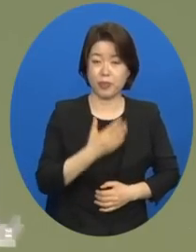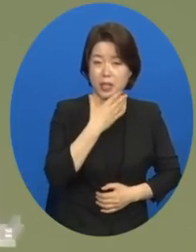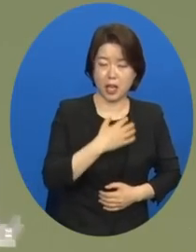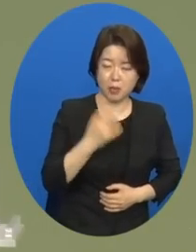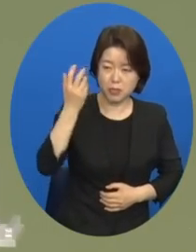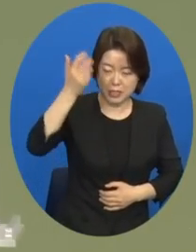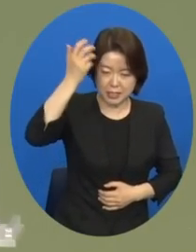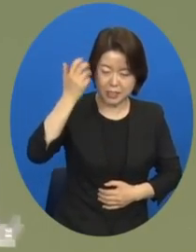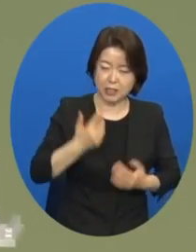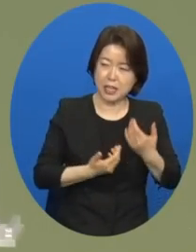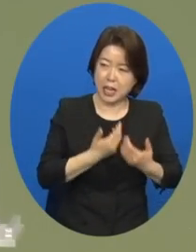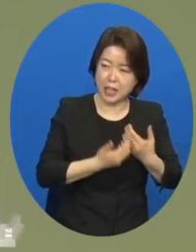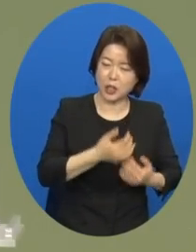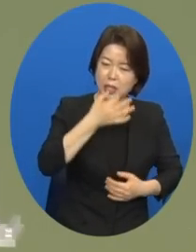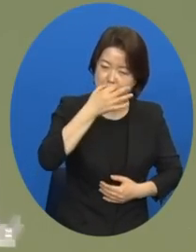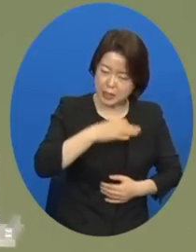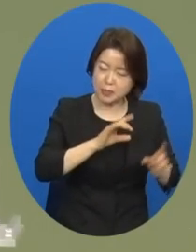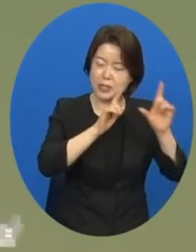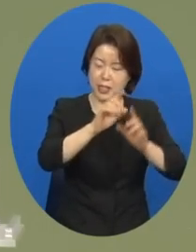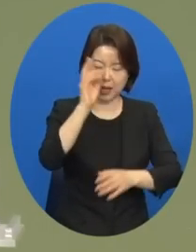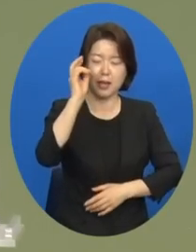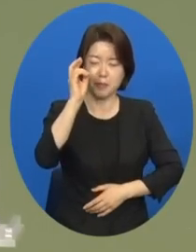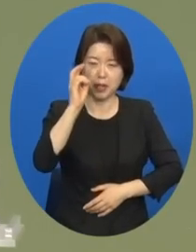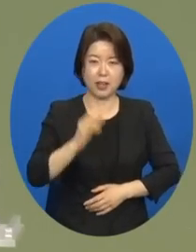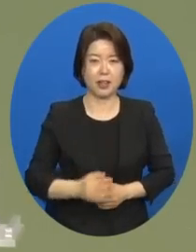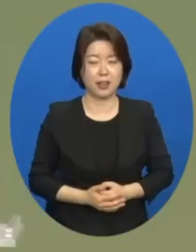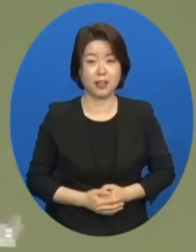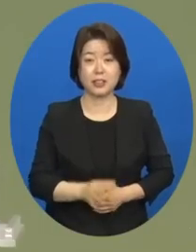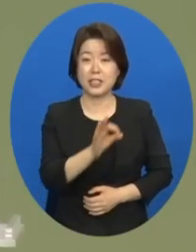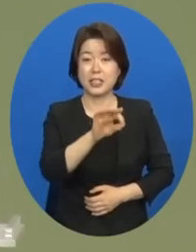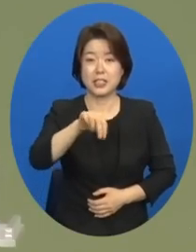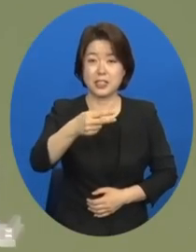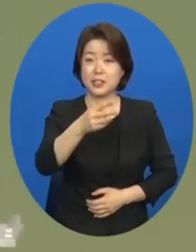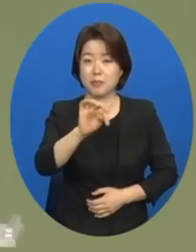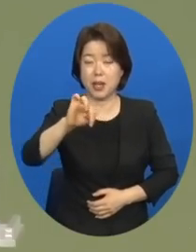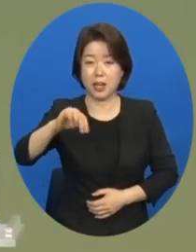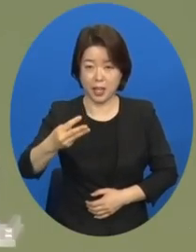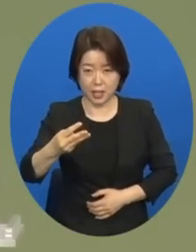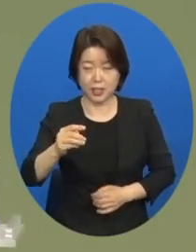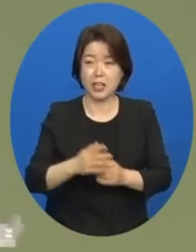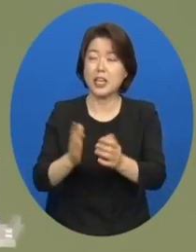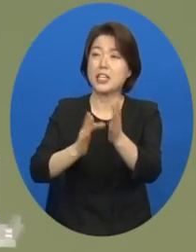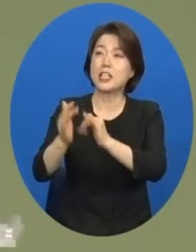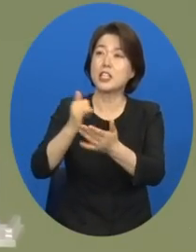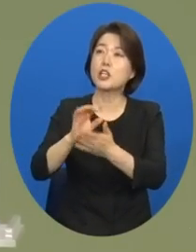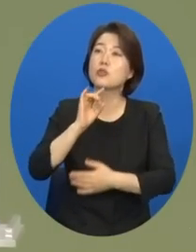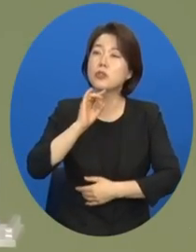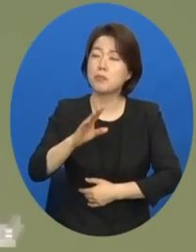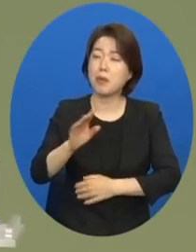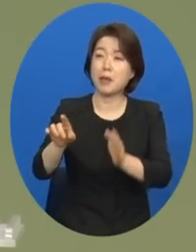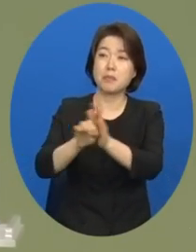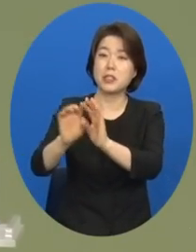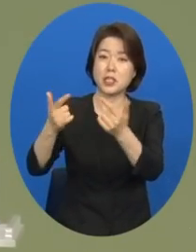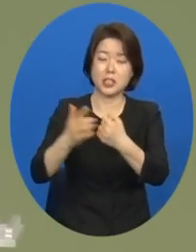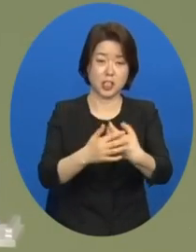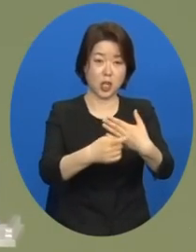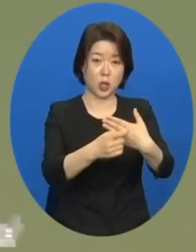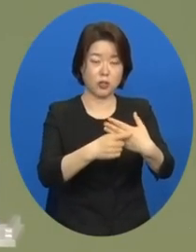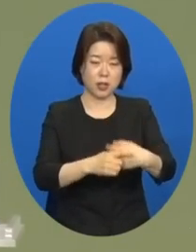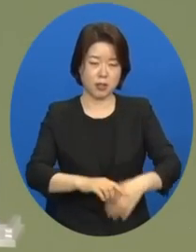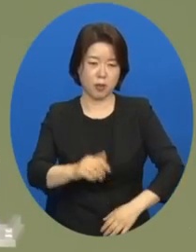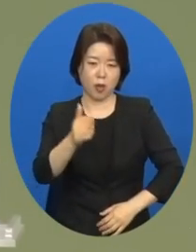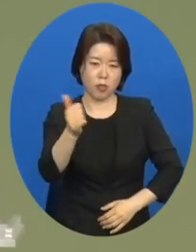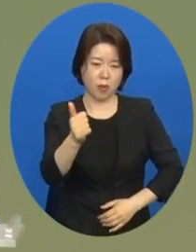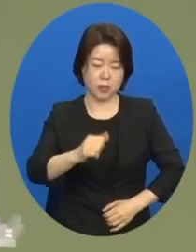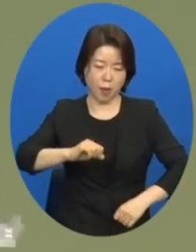갈등으로 참 힘든 인생을 살았다고 보는데요 이스마엘이 예수만 안 믿지 겉으로 보기에는 남자답고